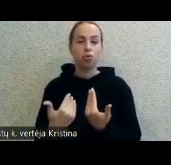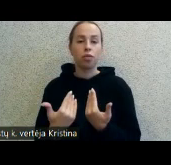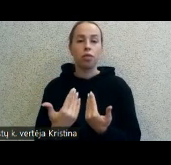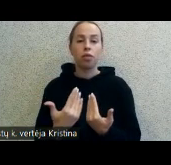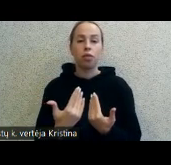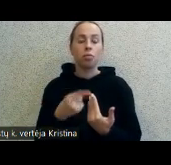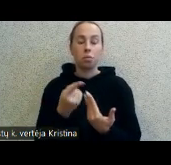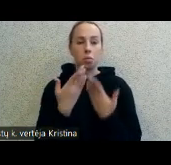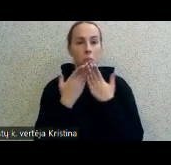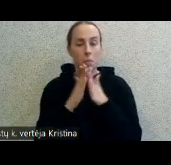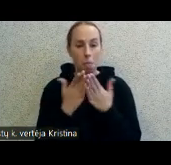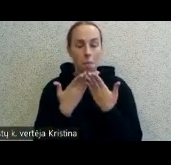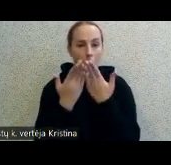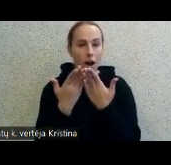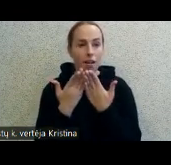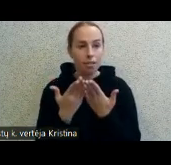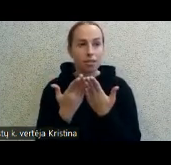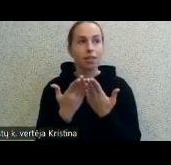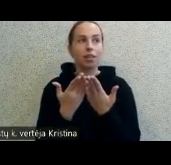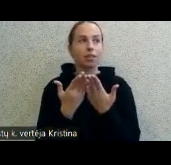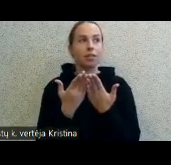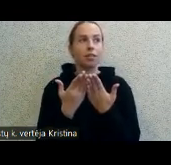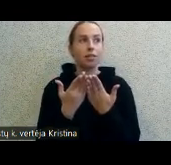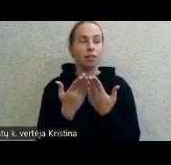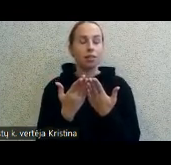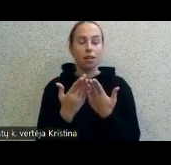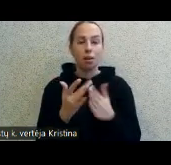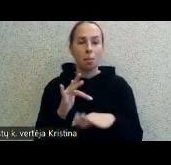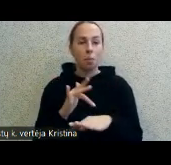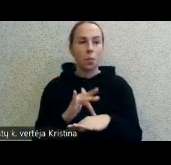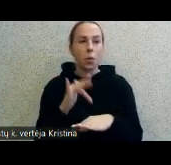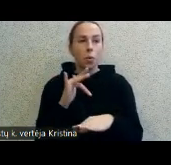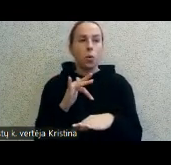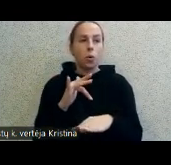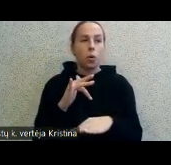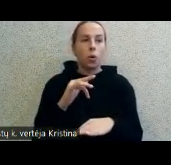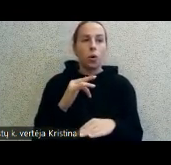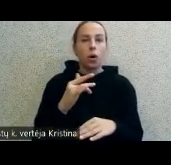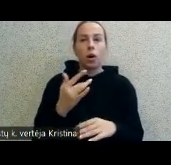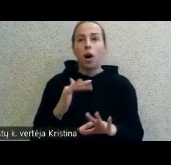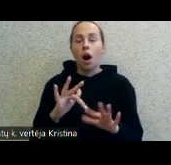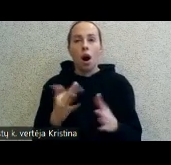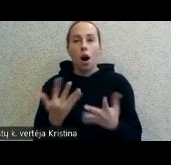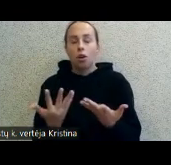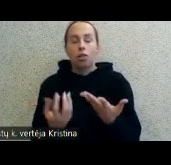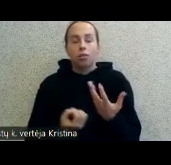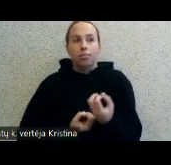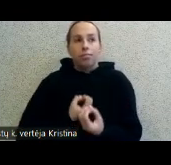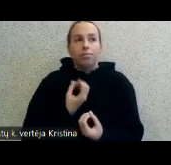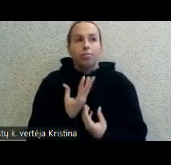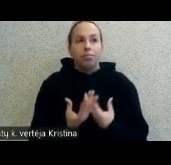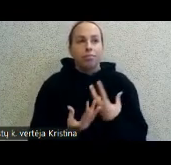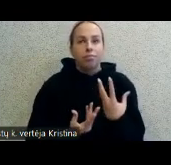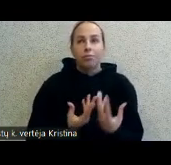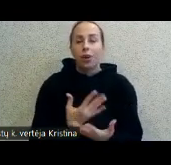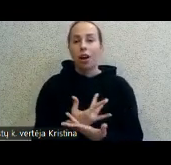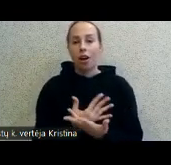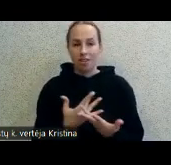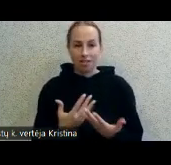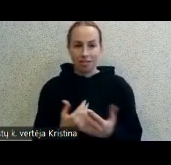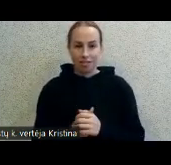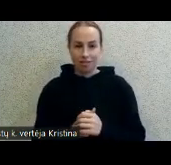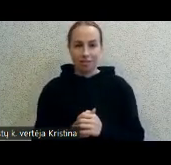kelyje, kas iššaukia tam tikrus jausmus ir kokią sensaciją man suteikia. Ir vienu